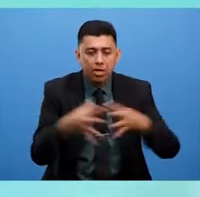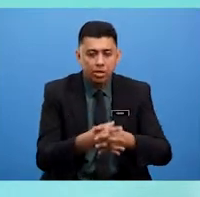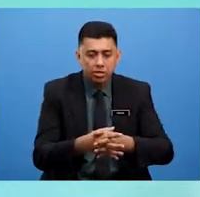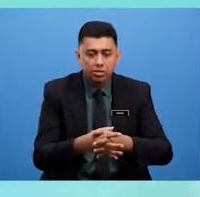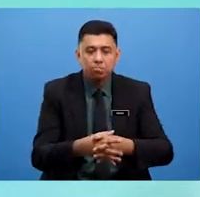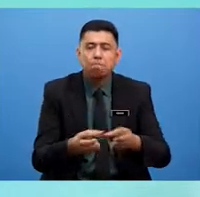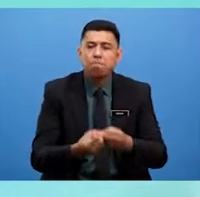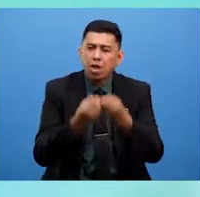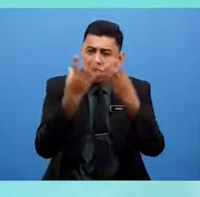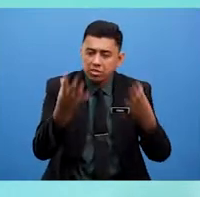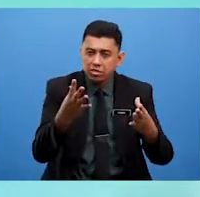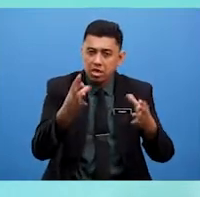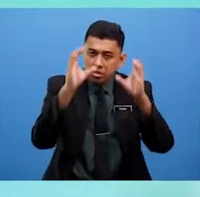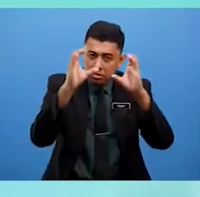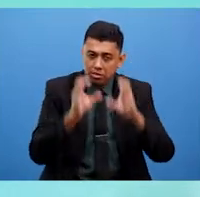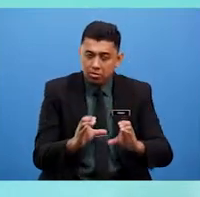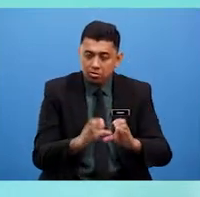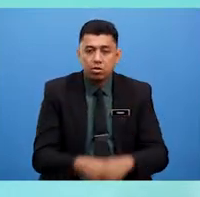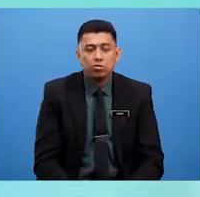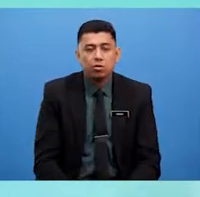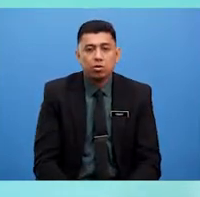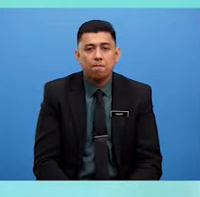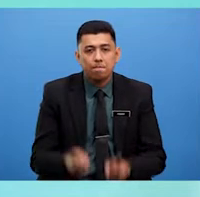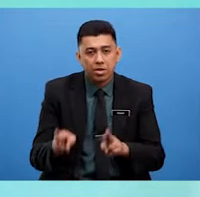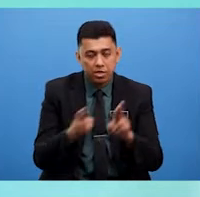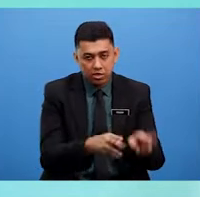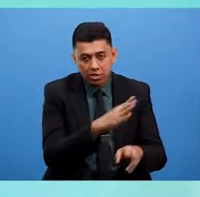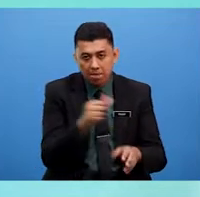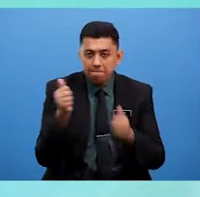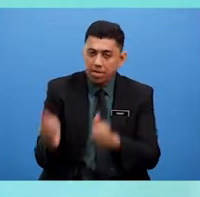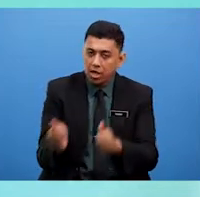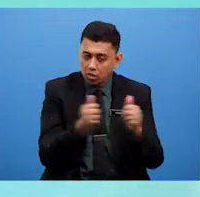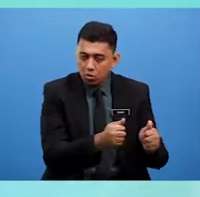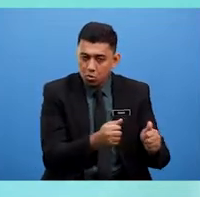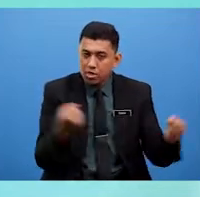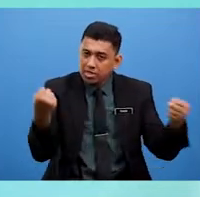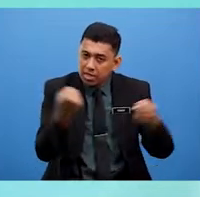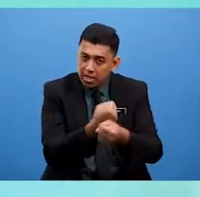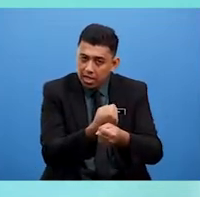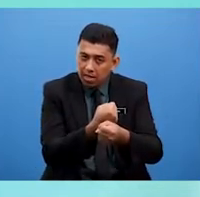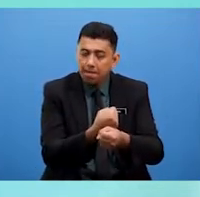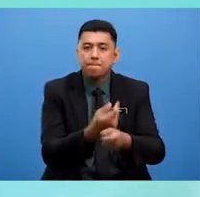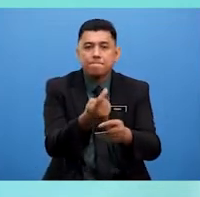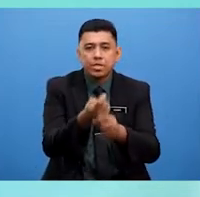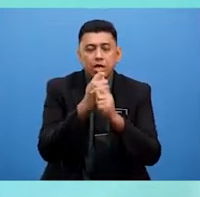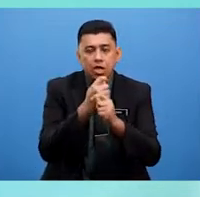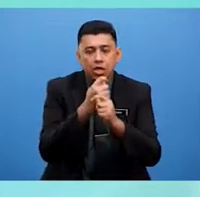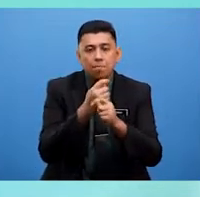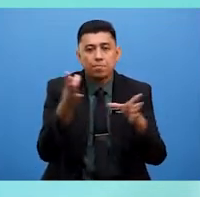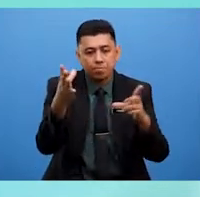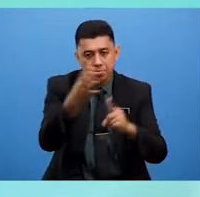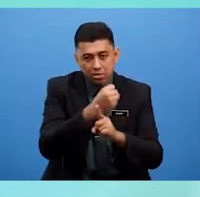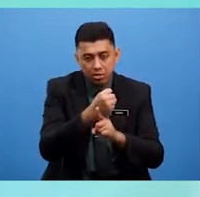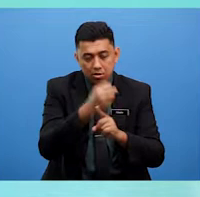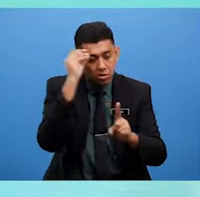menggabungkan pelbagai kaedah serta kemungkinan untuk merancang dan mengatur serangan atau pertahanan bagi